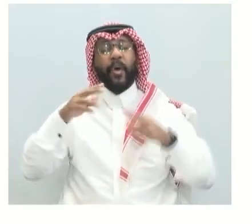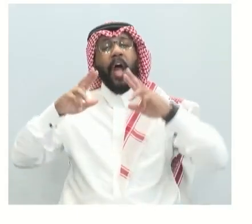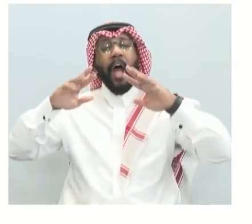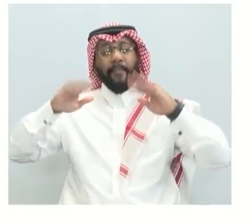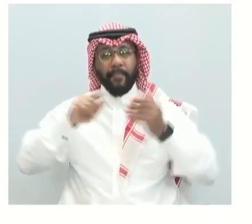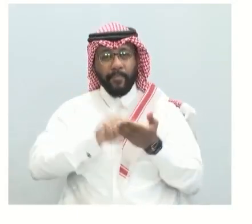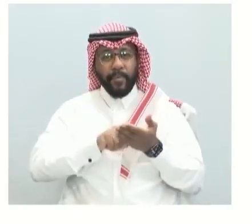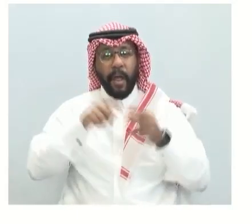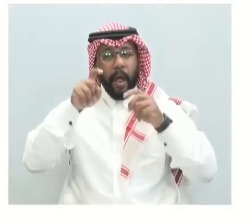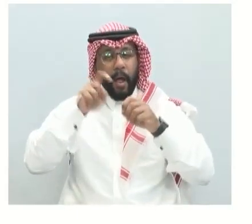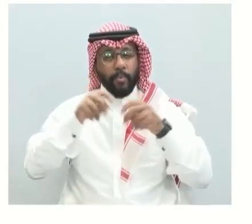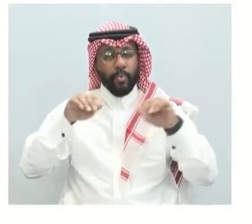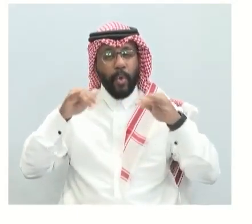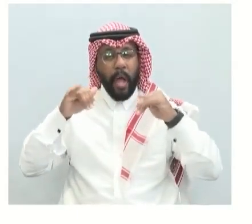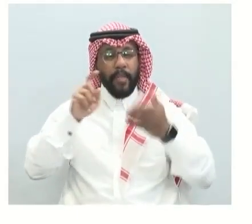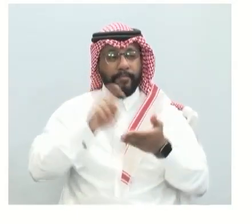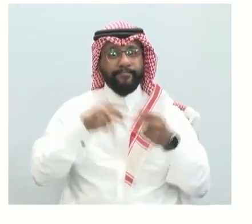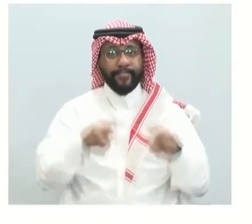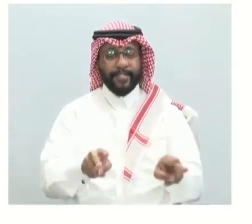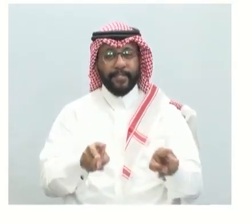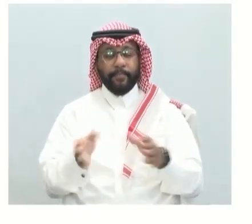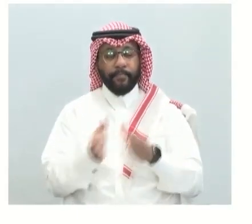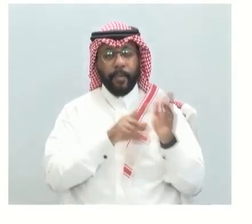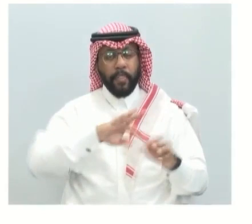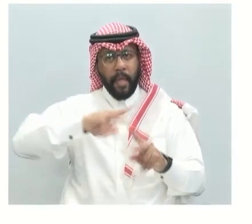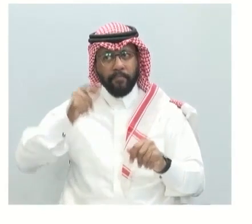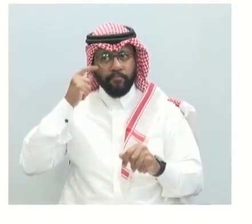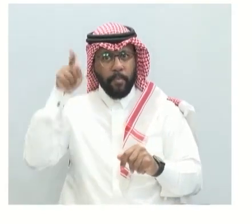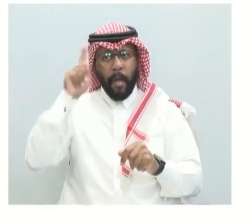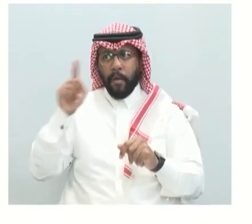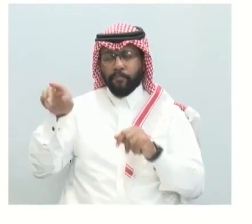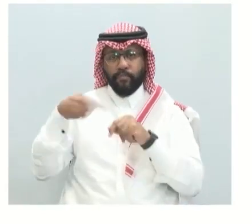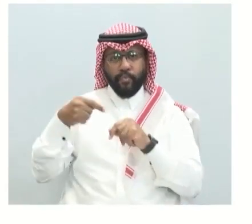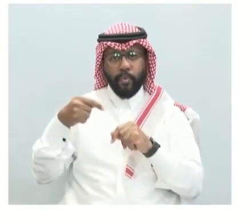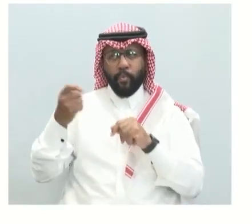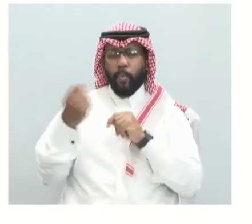طيب ماذا تفعل اذا وصلك اتصال من مجهول وعاود الاتصال عليك مرارا وتكرارا